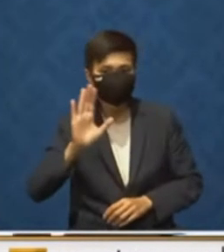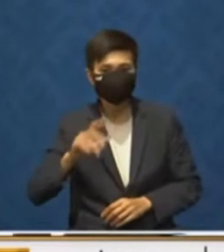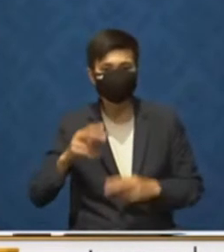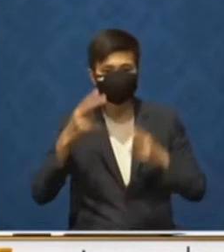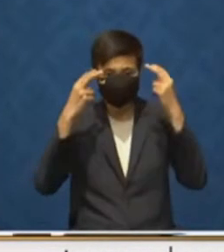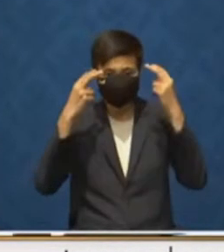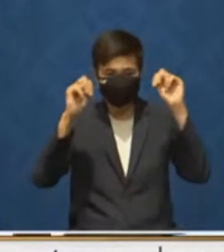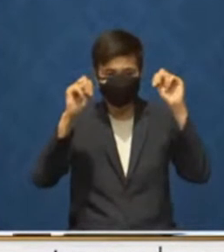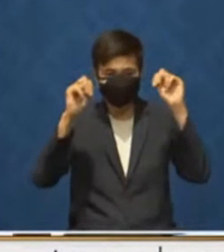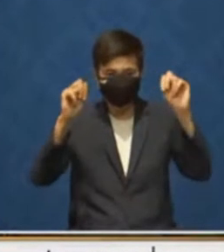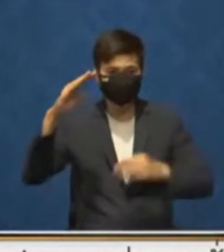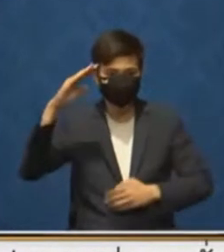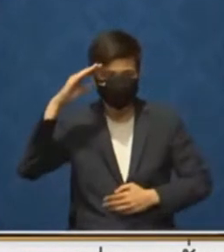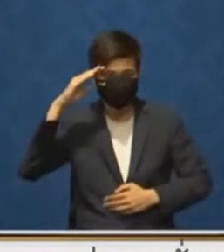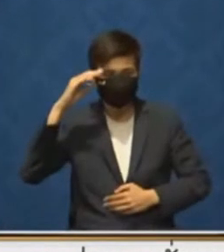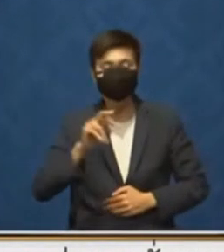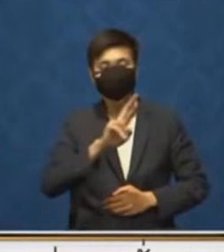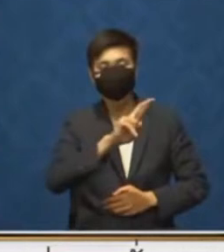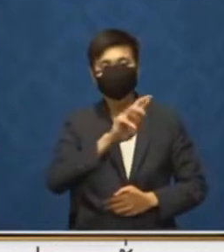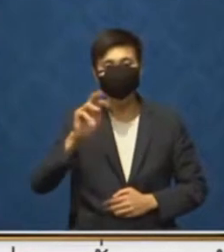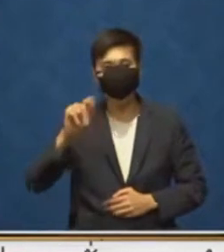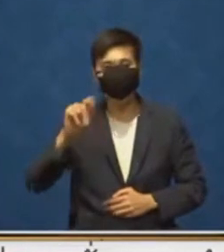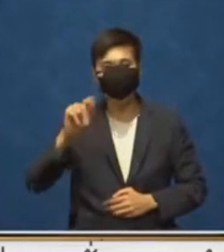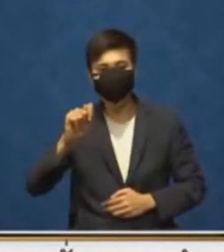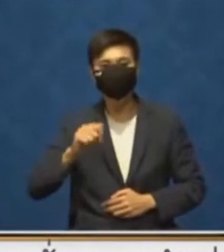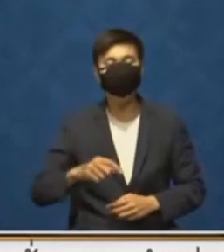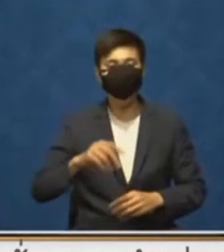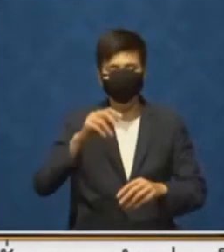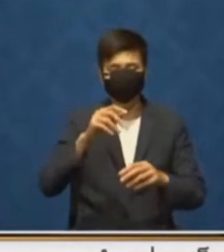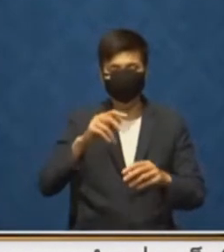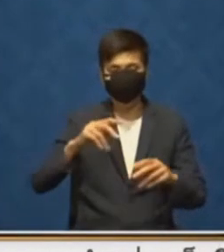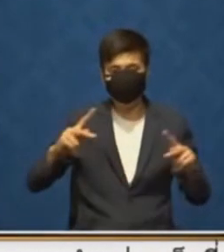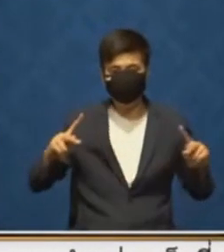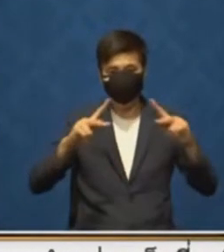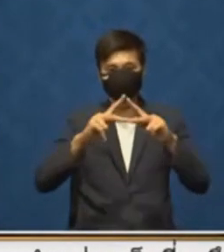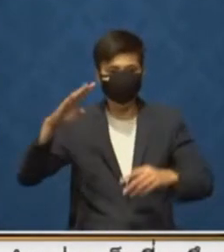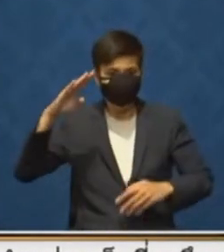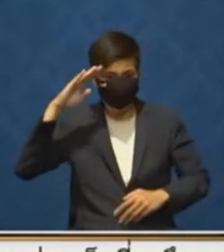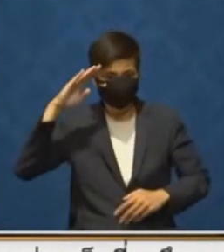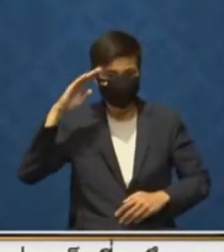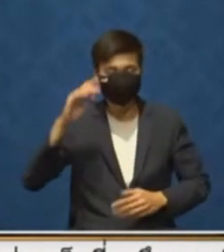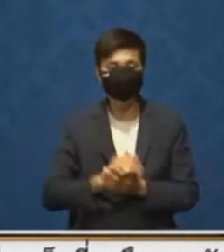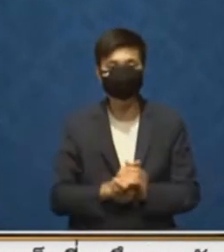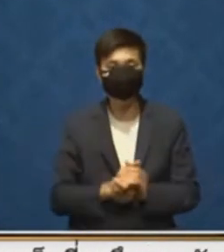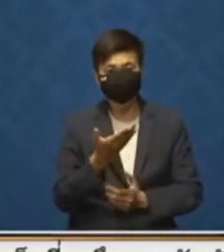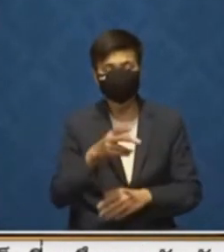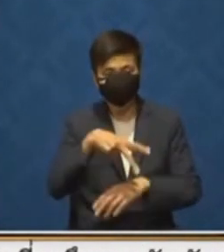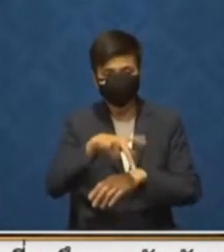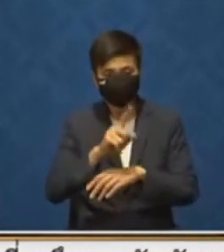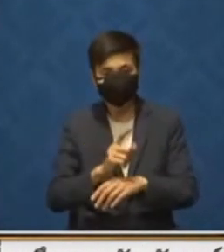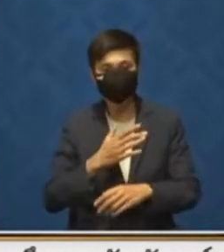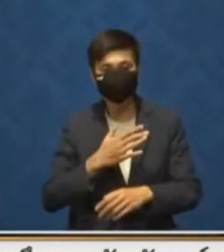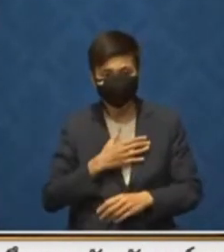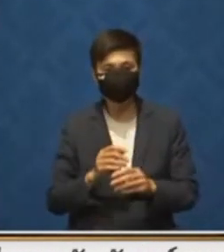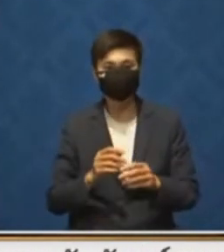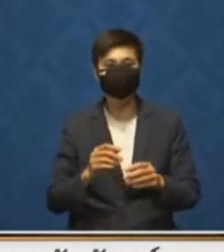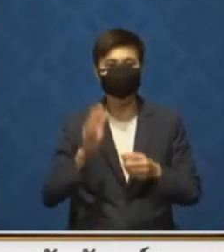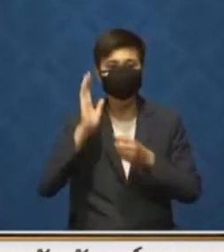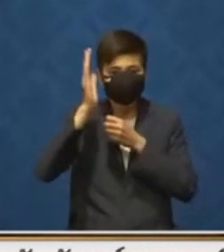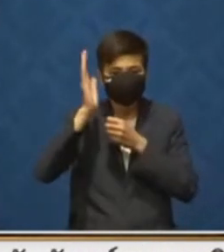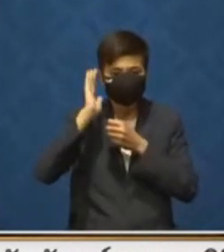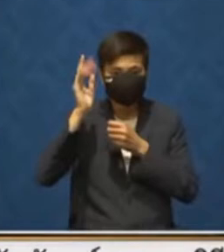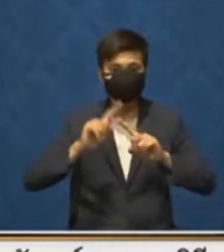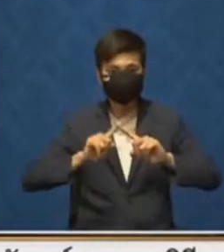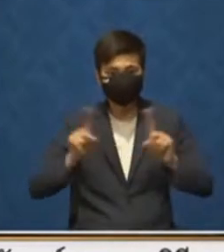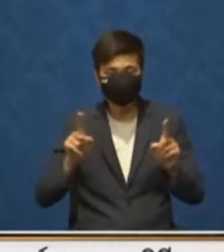รัฐมนตรีและรัฐมนตรีว่าการกระทรวงกลาโหมธรรมดาครับการอธิบายของผมในวันนี้แตกต่างจาก